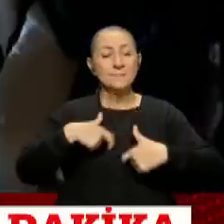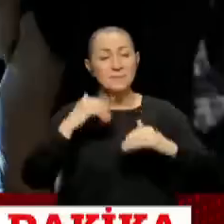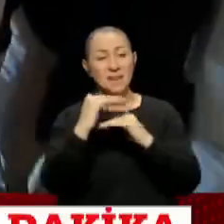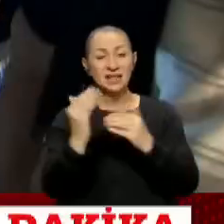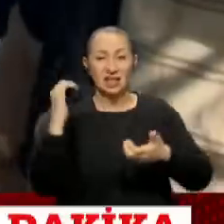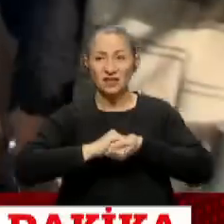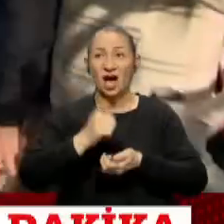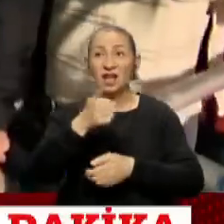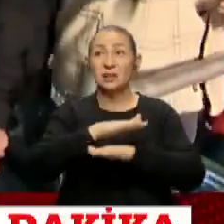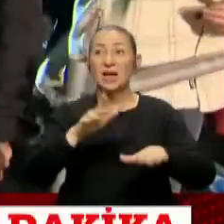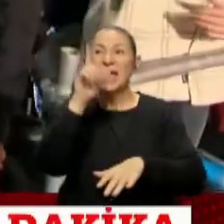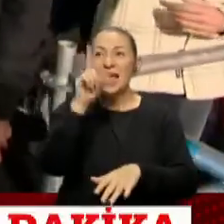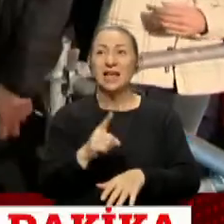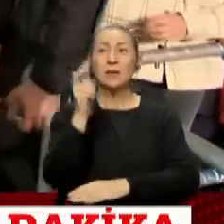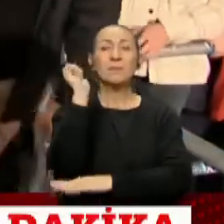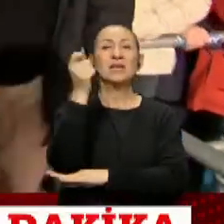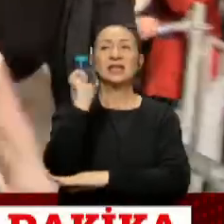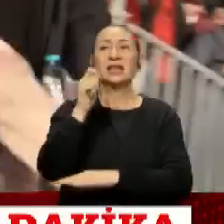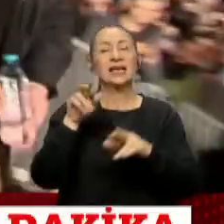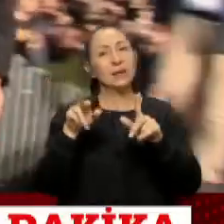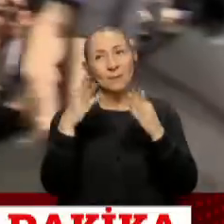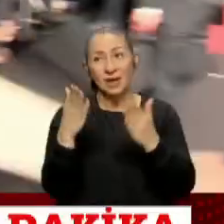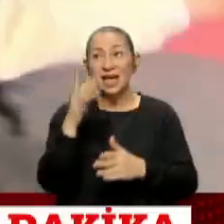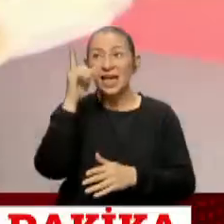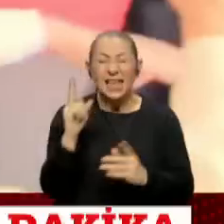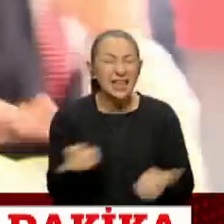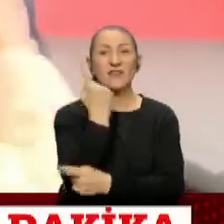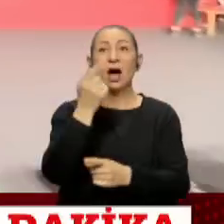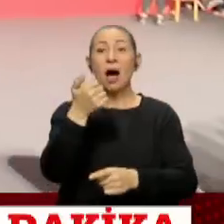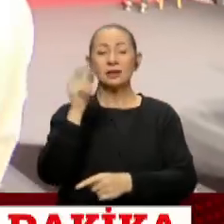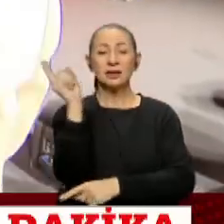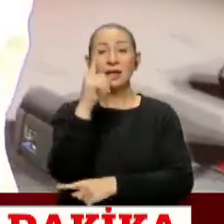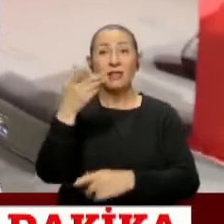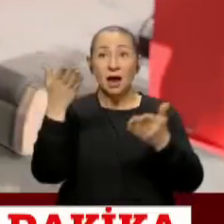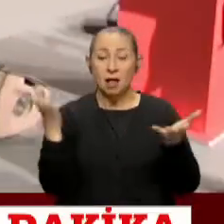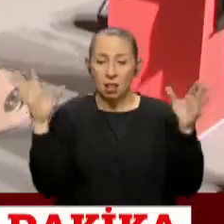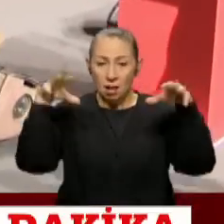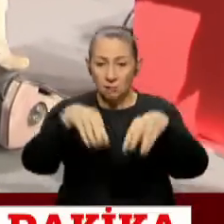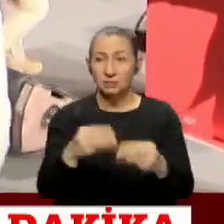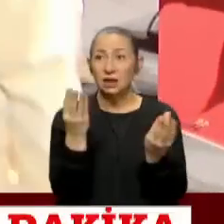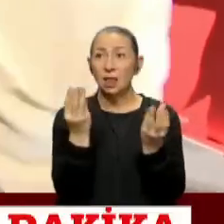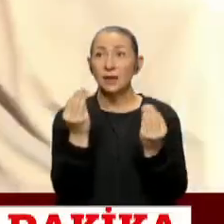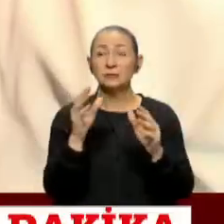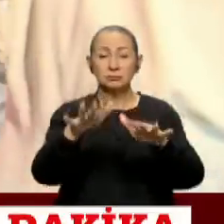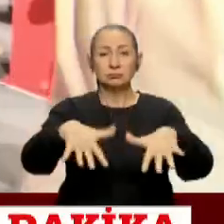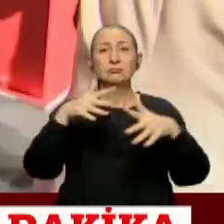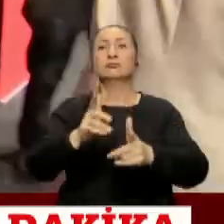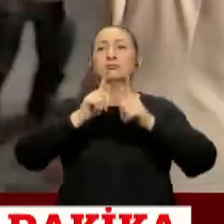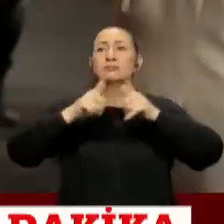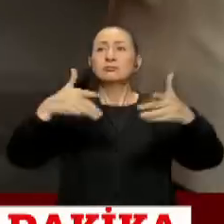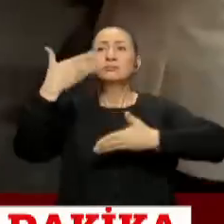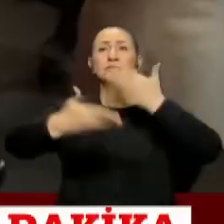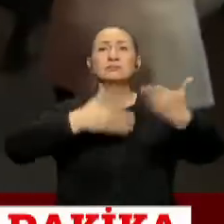İttifakı'nın altılı masanın ilk mitingi de sayılabilir. Çünkü ilk kez altı siyasi parti kalabalıklara kürsüden